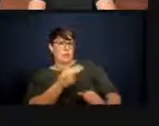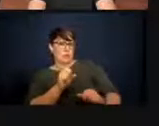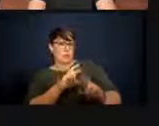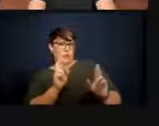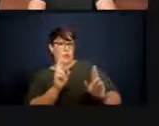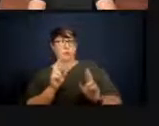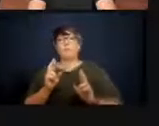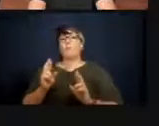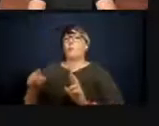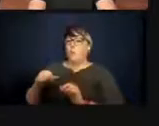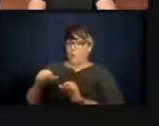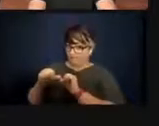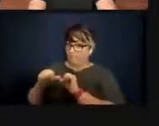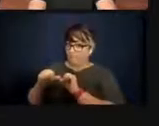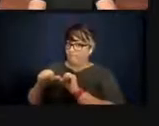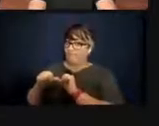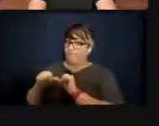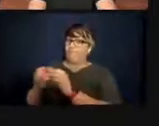Tunaendelea na kazi.